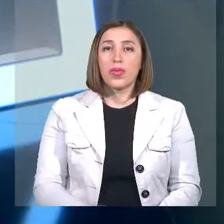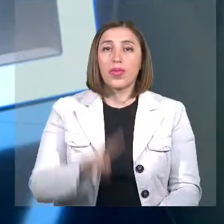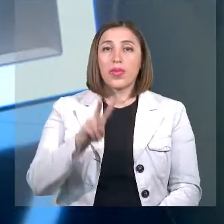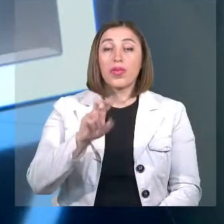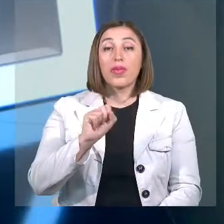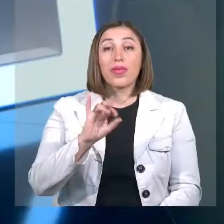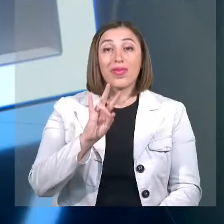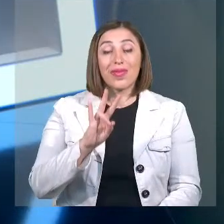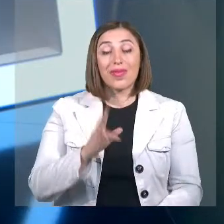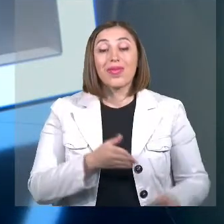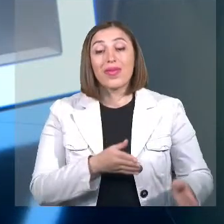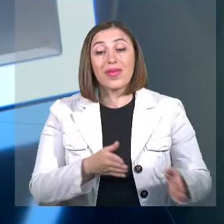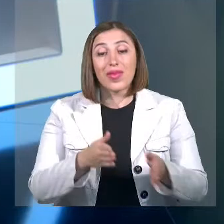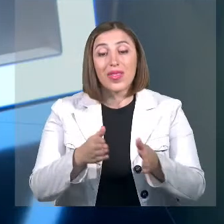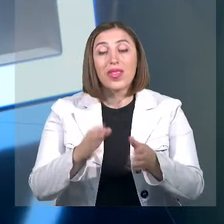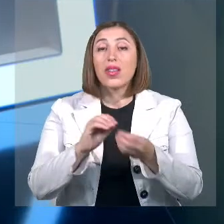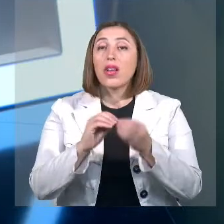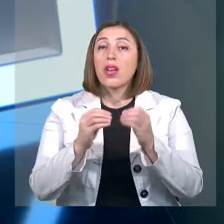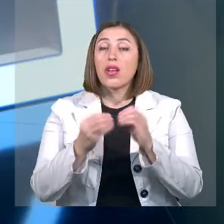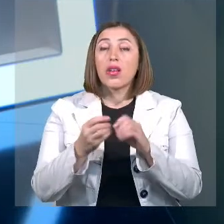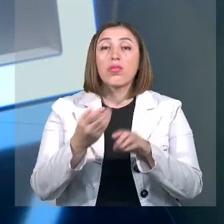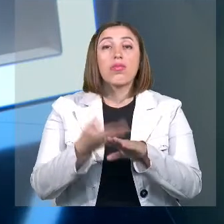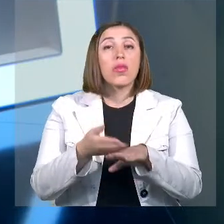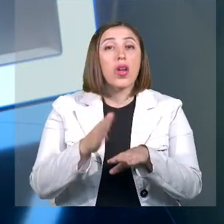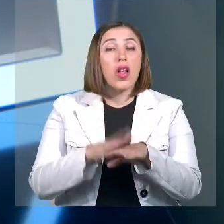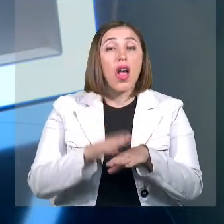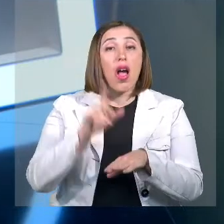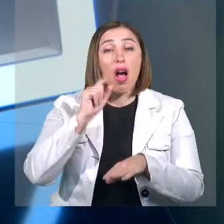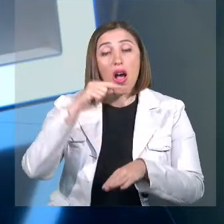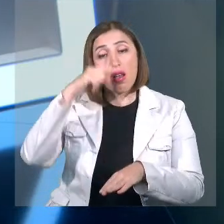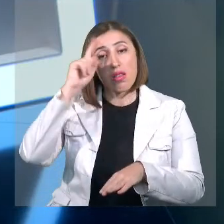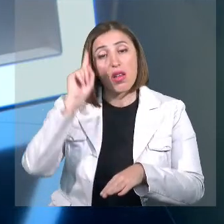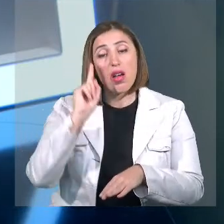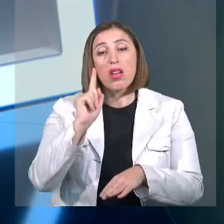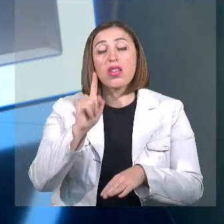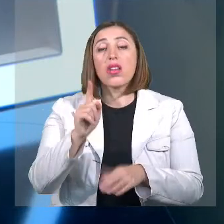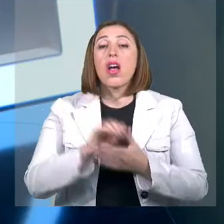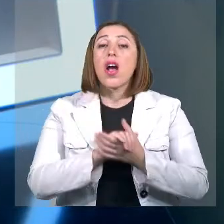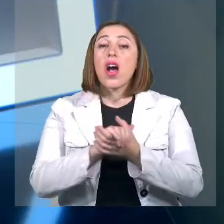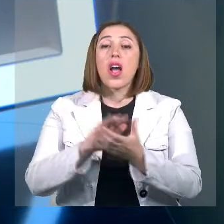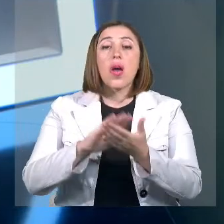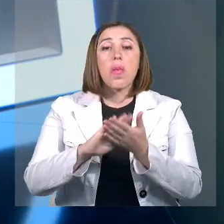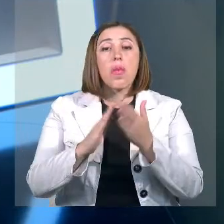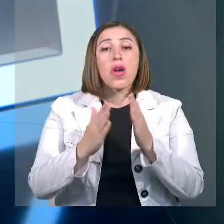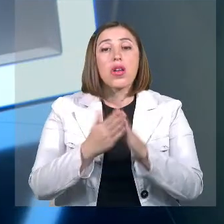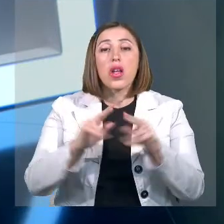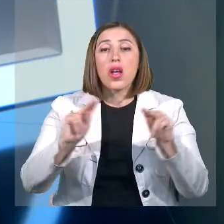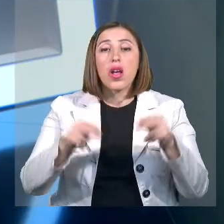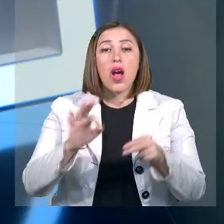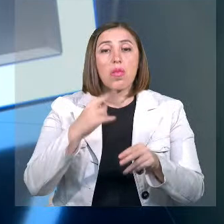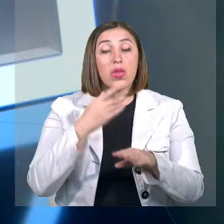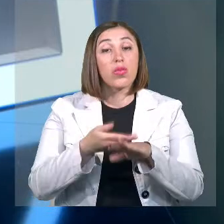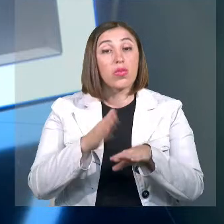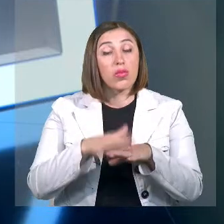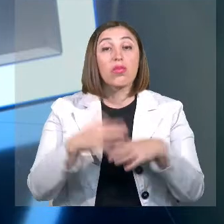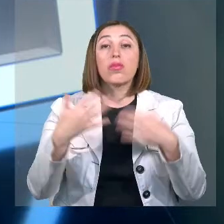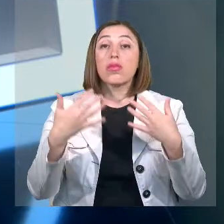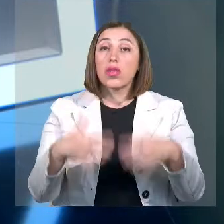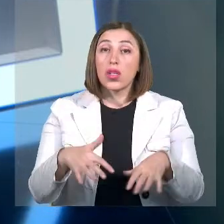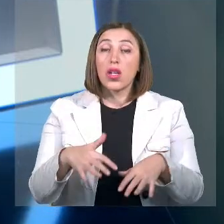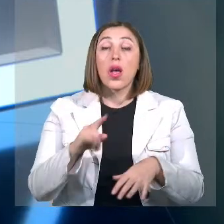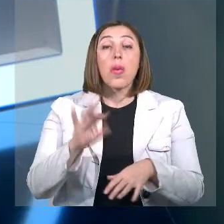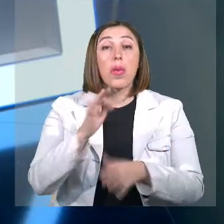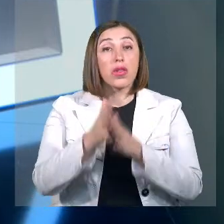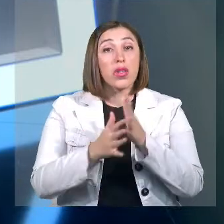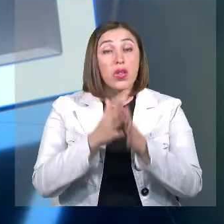Լաչինի Միջանցքի շուրջ սրացումը բարդացնում է Հայաստանի և Ադրբեջանի միջև խաղաղության պայմանագրի կնքման աշխատանքները,